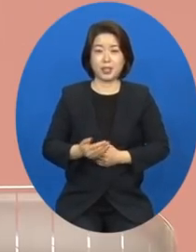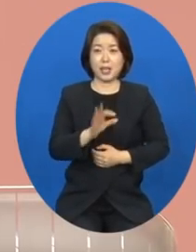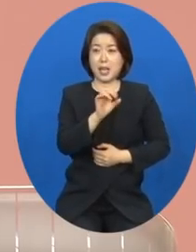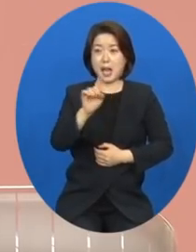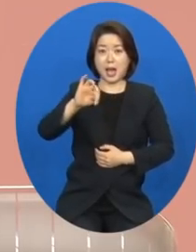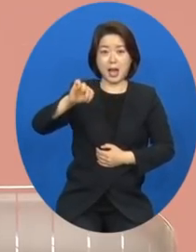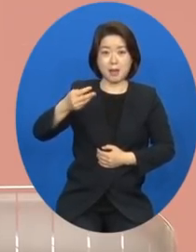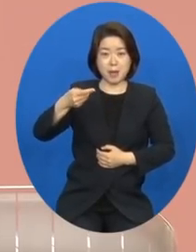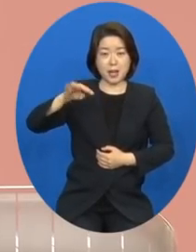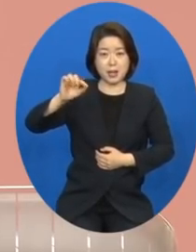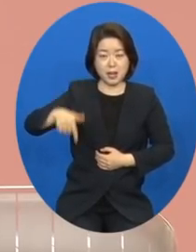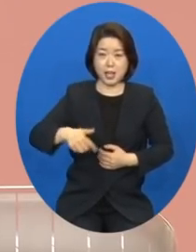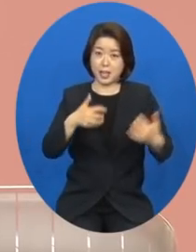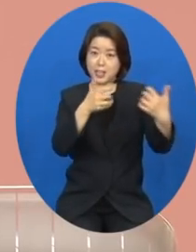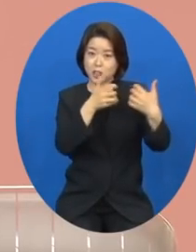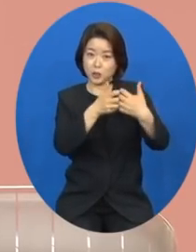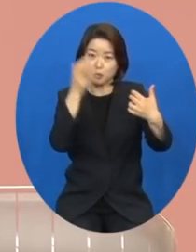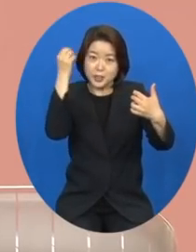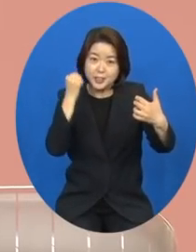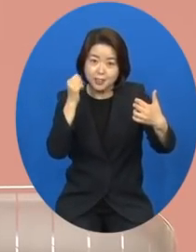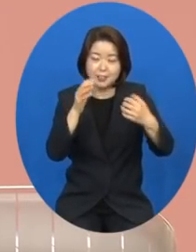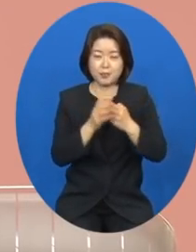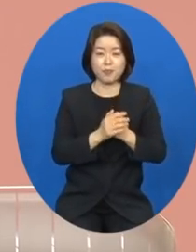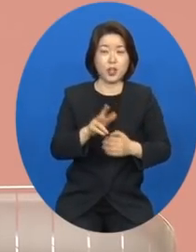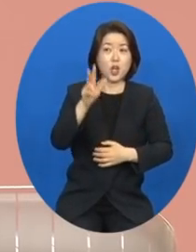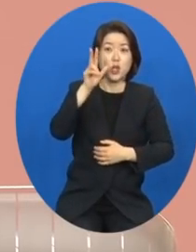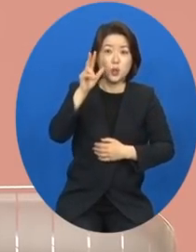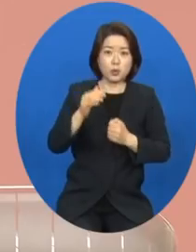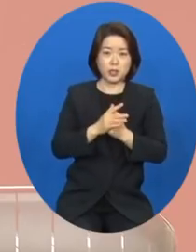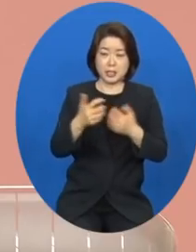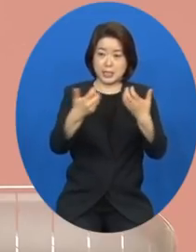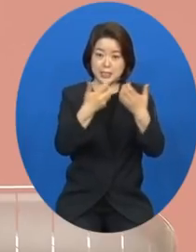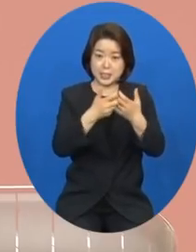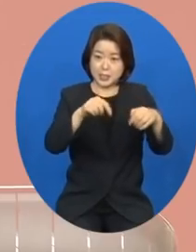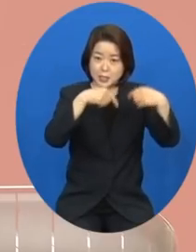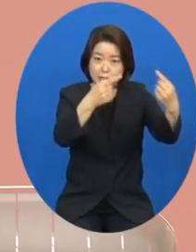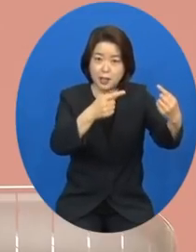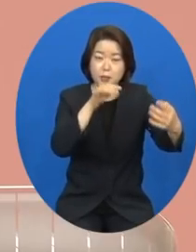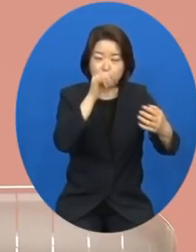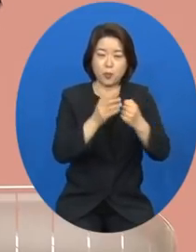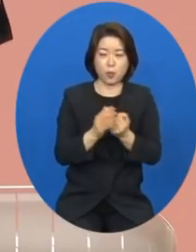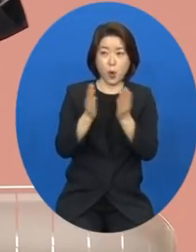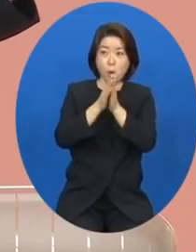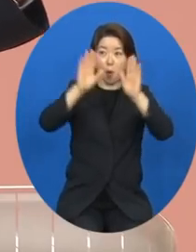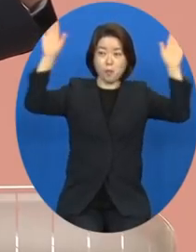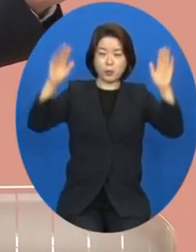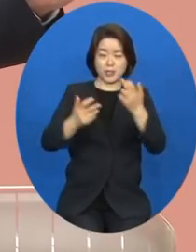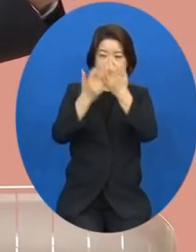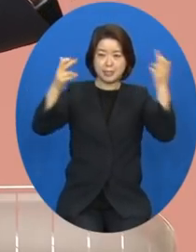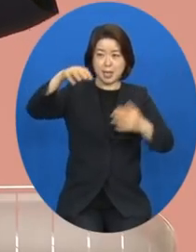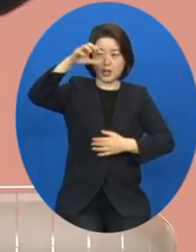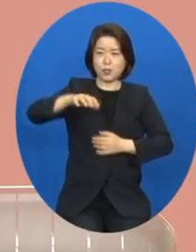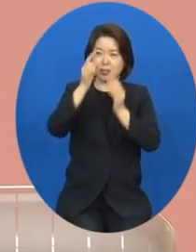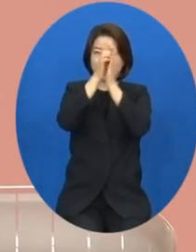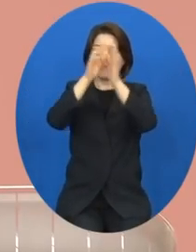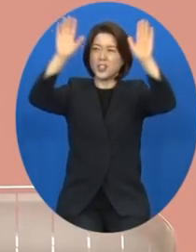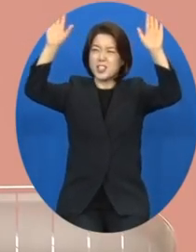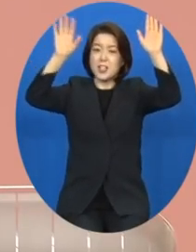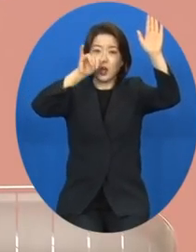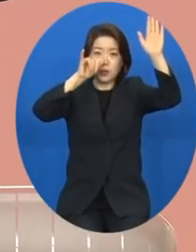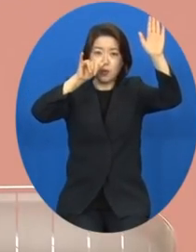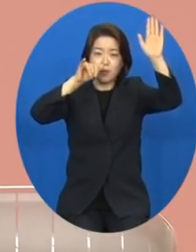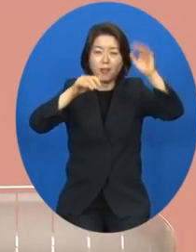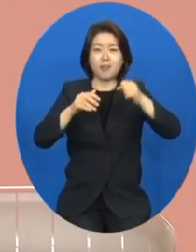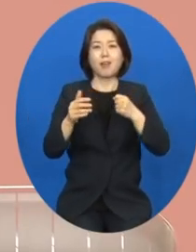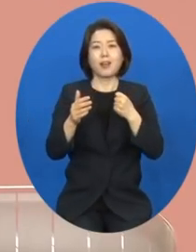기억나십니까 여호수아는 전쟁터에서 1 가서 전쟁을 하고 모세는 산 위에서 기도를 했죠 그래서 모세는